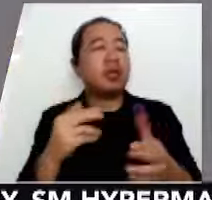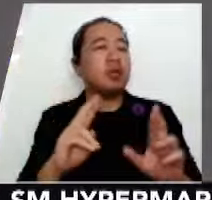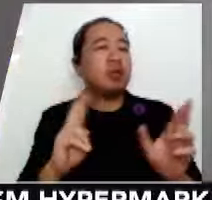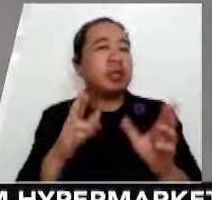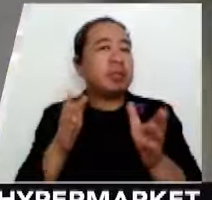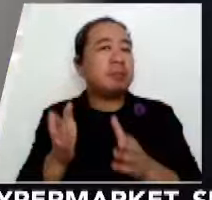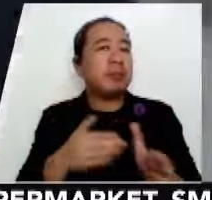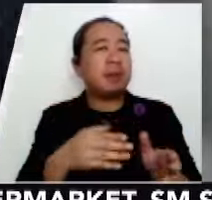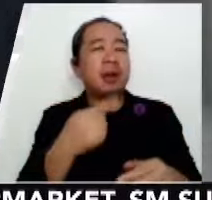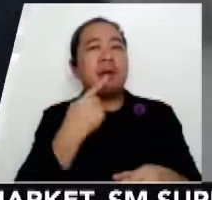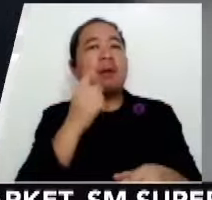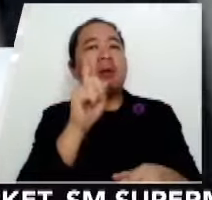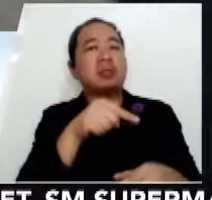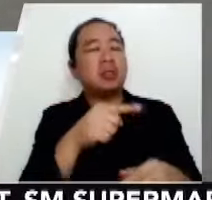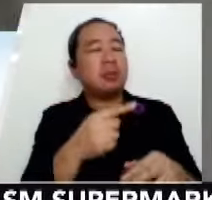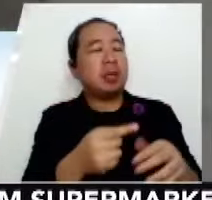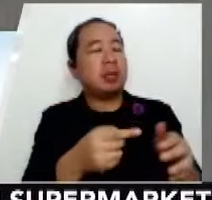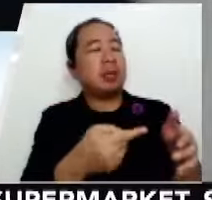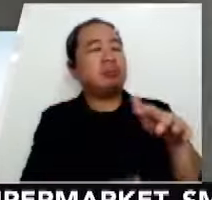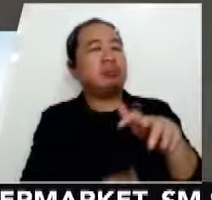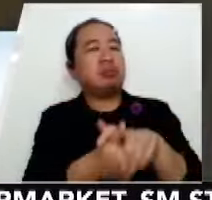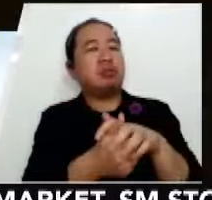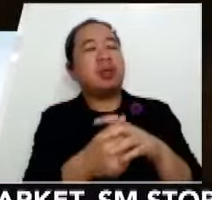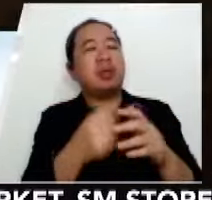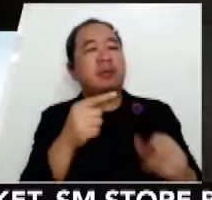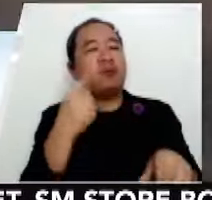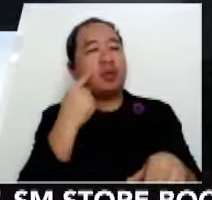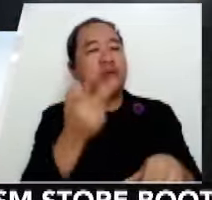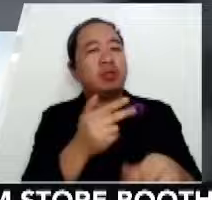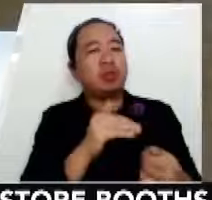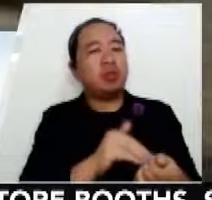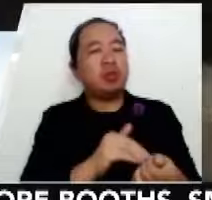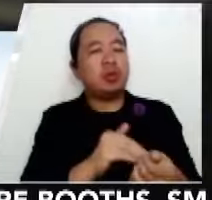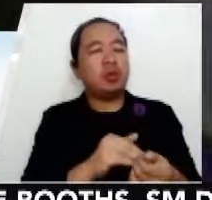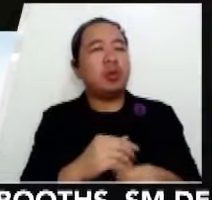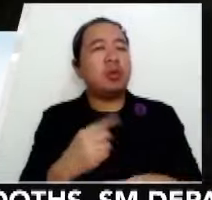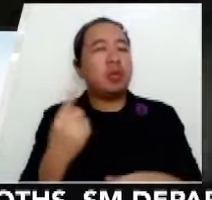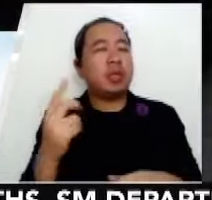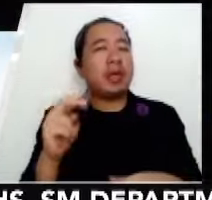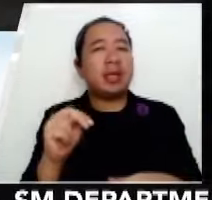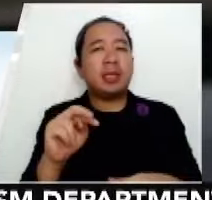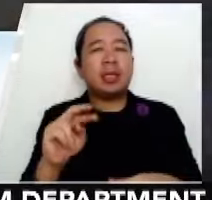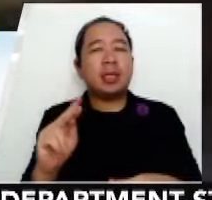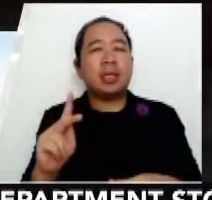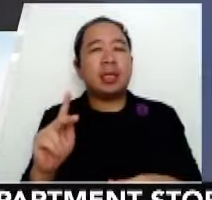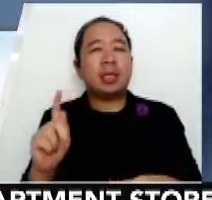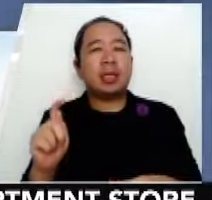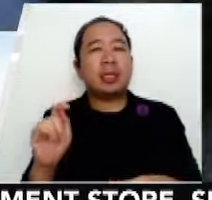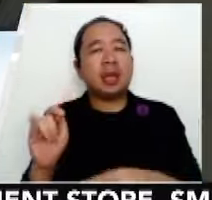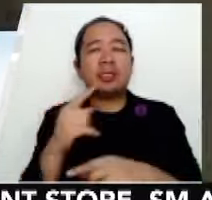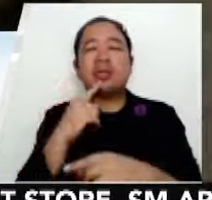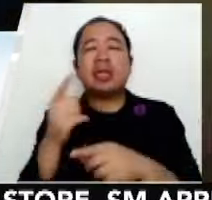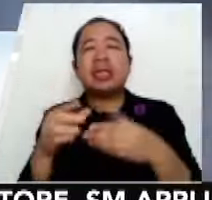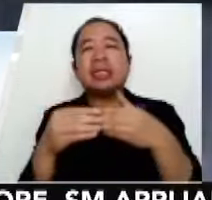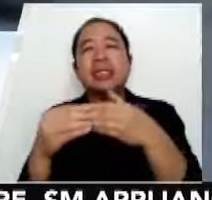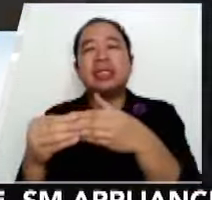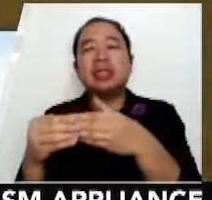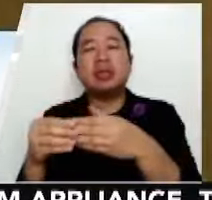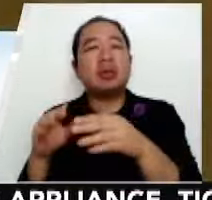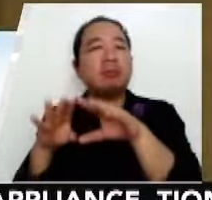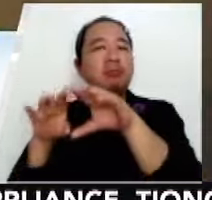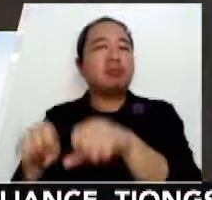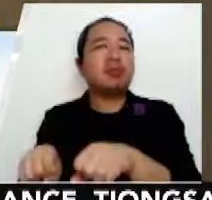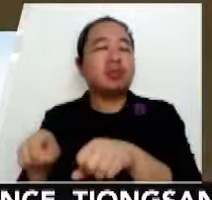Isang nurse sa National Kidney and Transplant Institute o NKTI ang itinuturong leader ng na-raid sa Bulacan ng Organ Trafficking